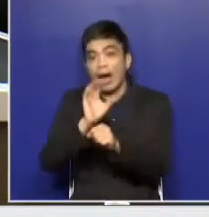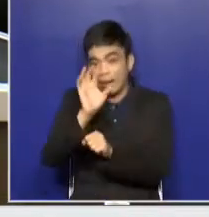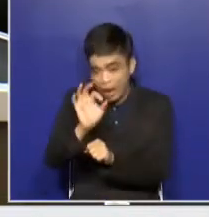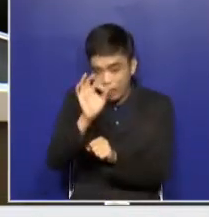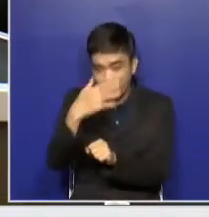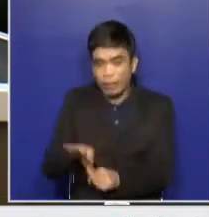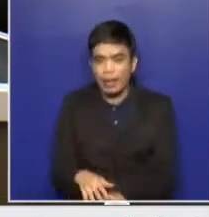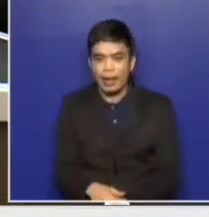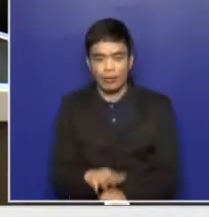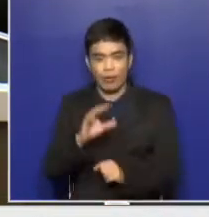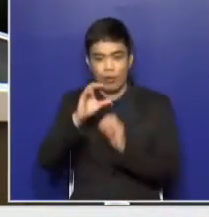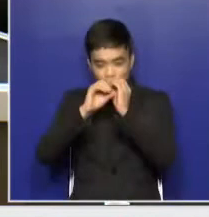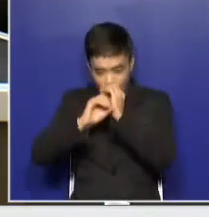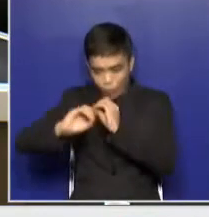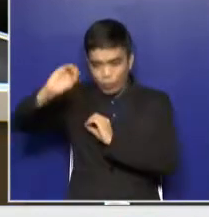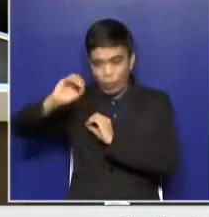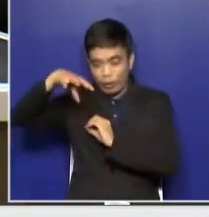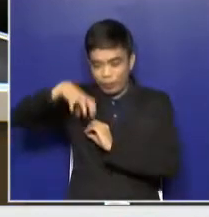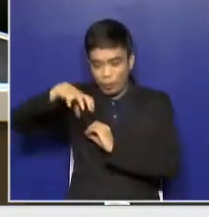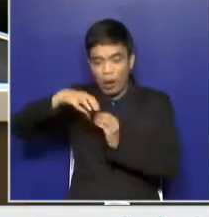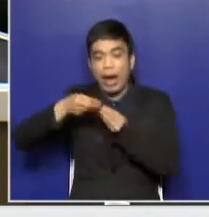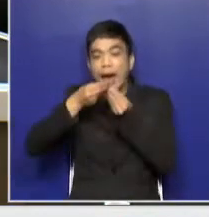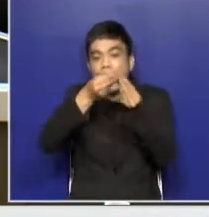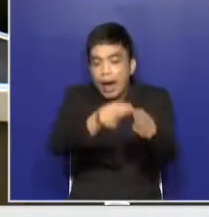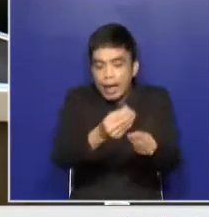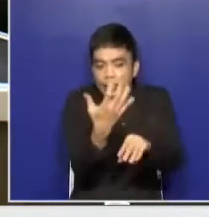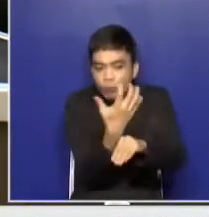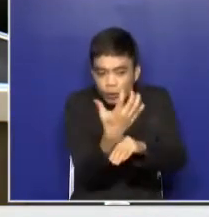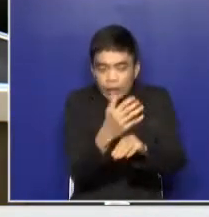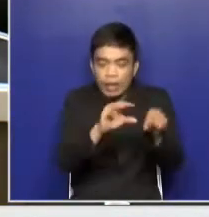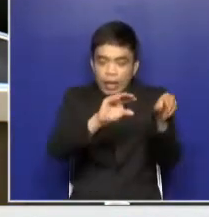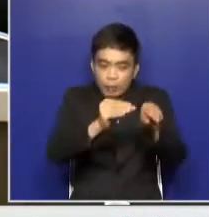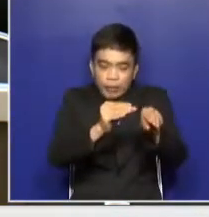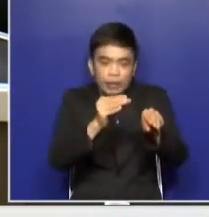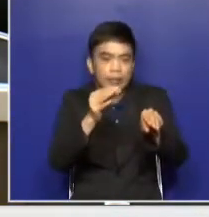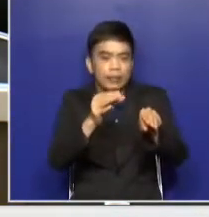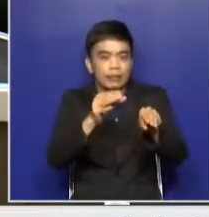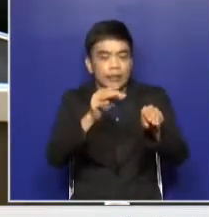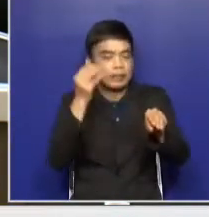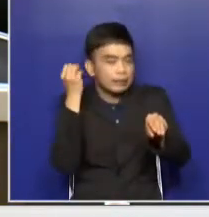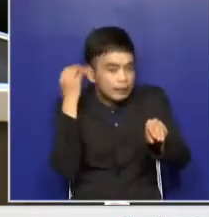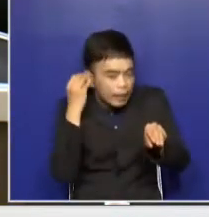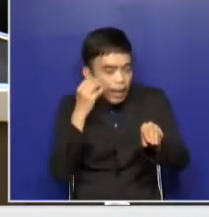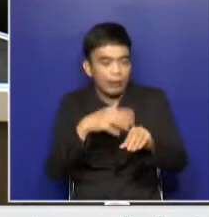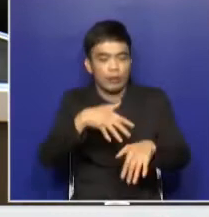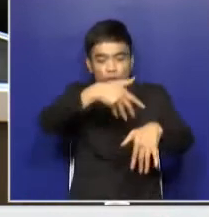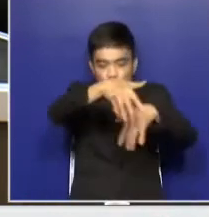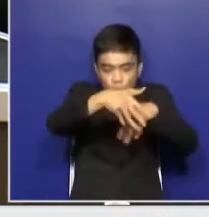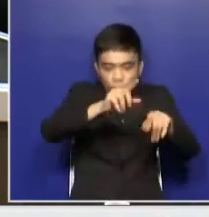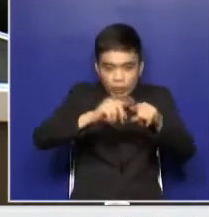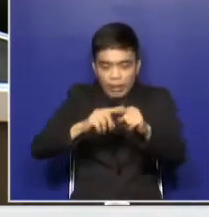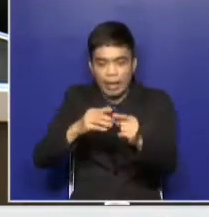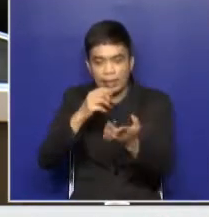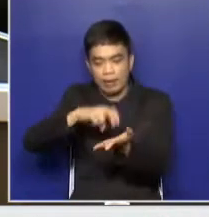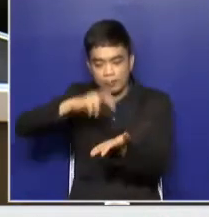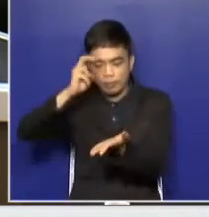ระจายเสียงได้สักกี่ใบอนุญาตนะครับวิทยุธุรกิจกี่ใบอนุญาตวิทยุชุมชนกี่ใบวิทยุสาธารณะ